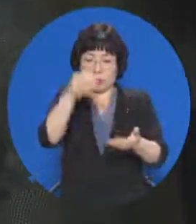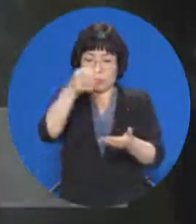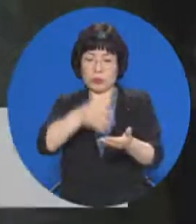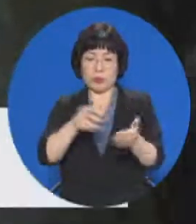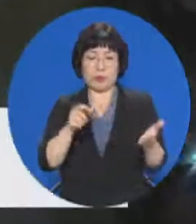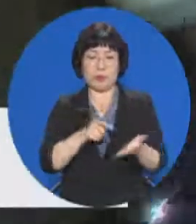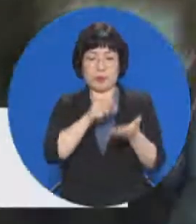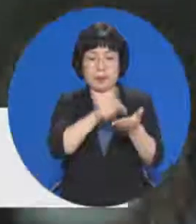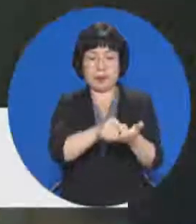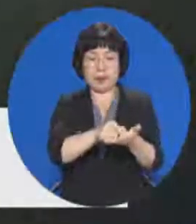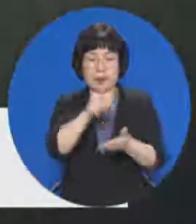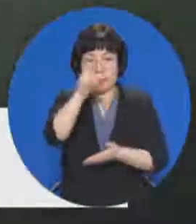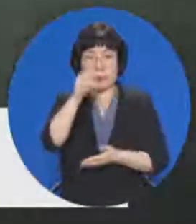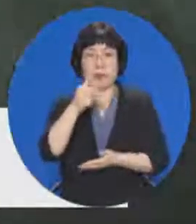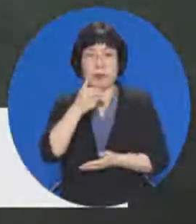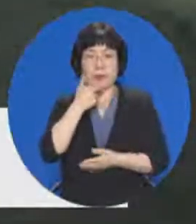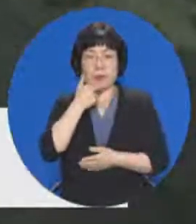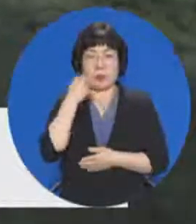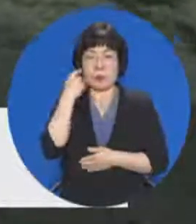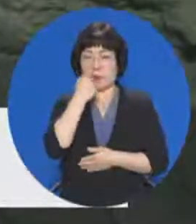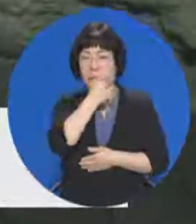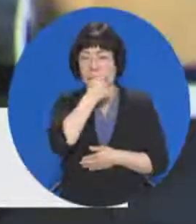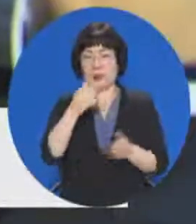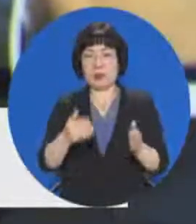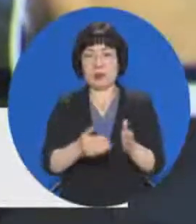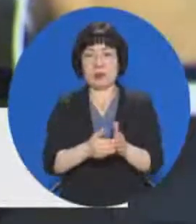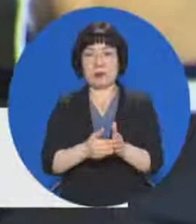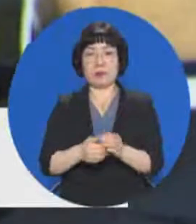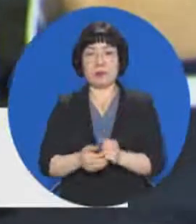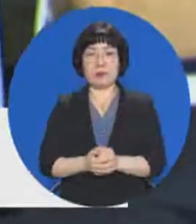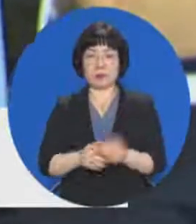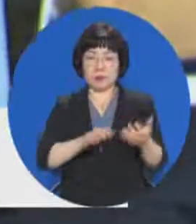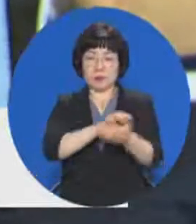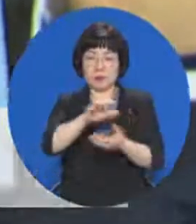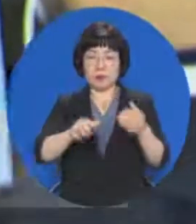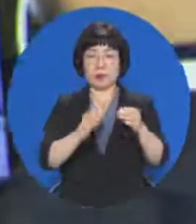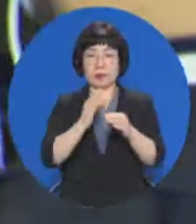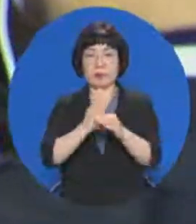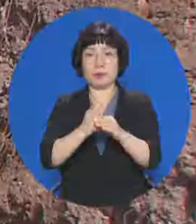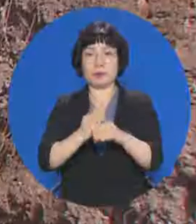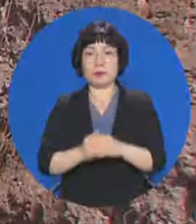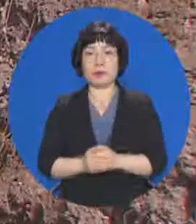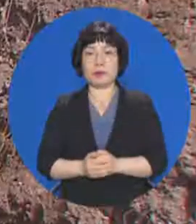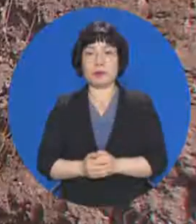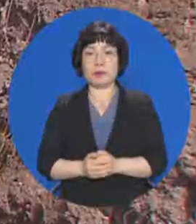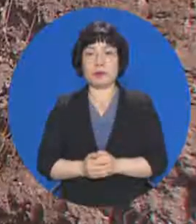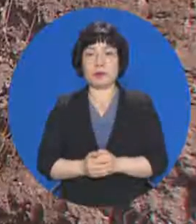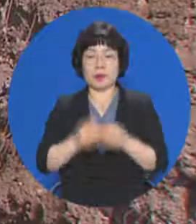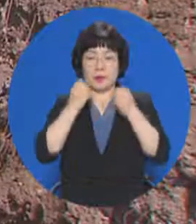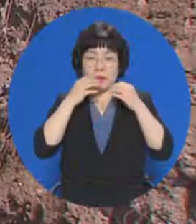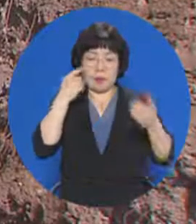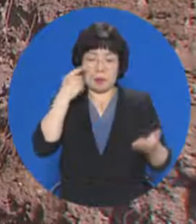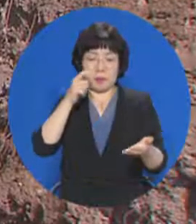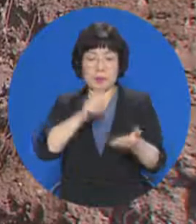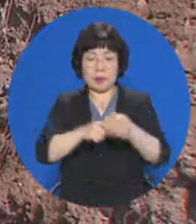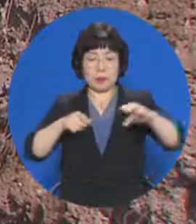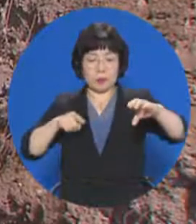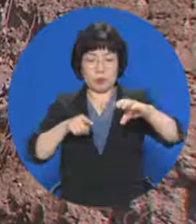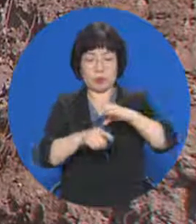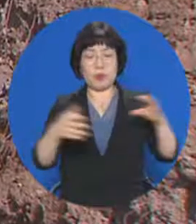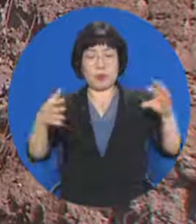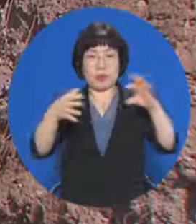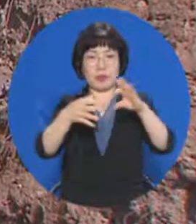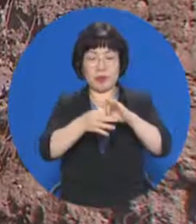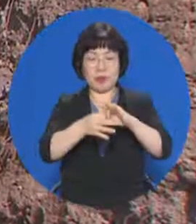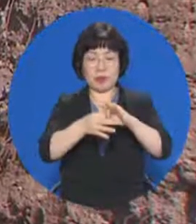등재를 단 한 차례도 추진하지 않은 사실이 조명되면서 논란이 일었습니다. 새로 발견된 벙커와